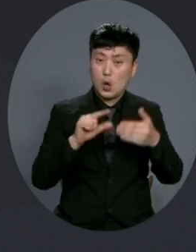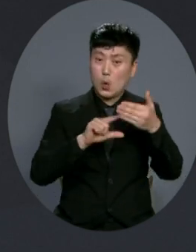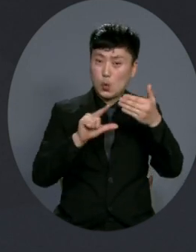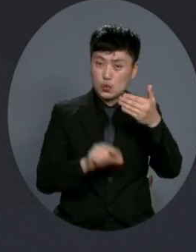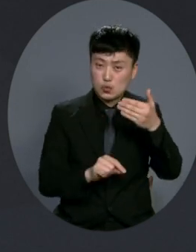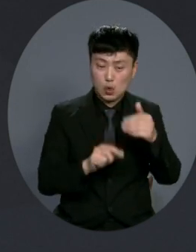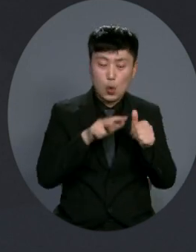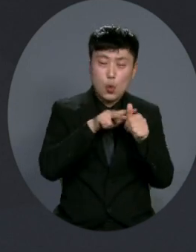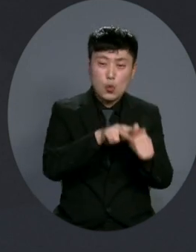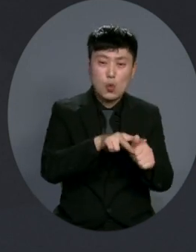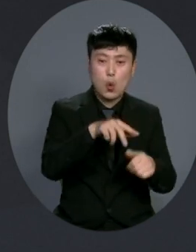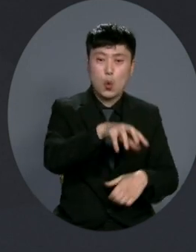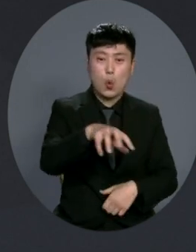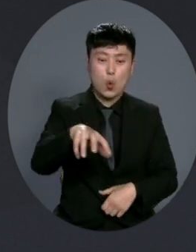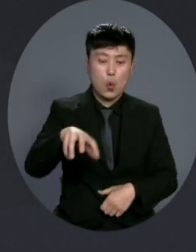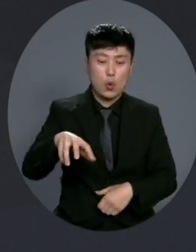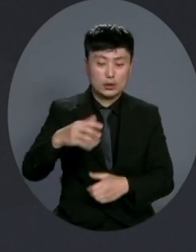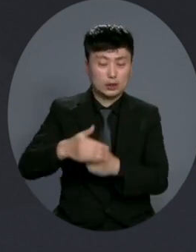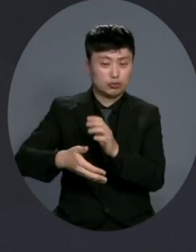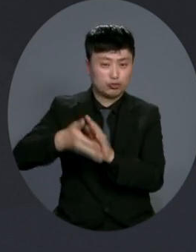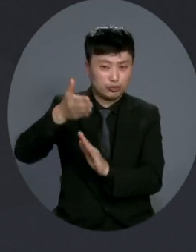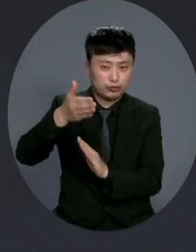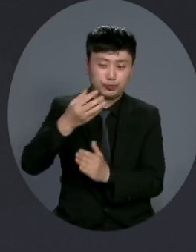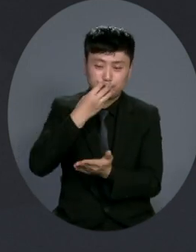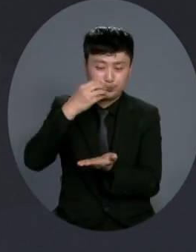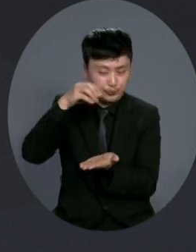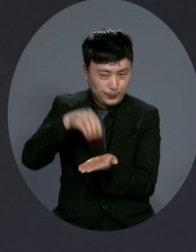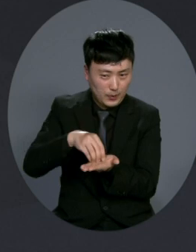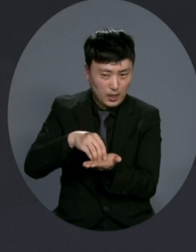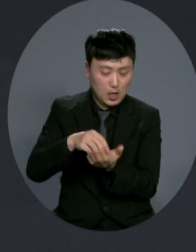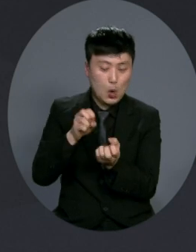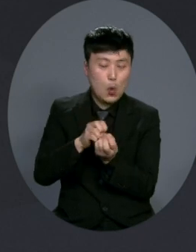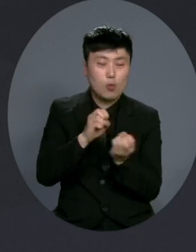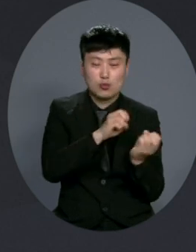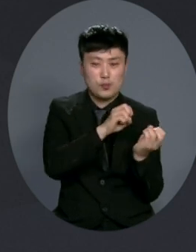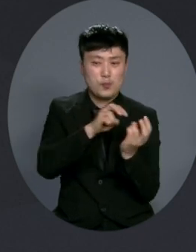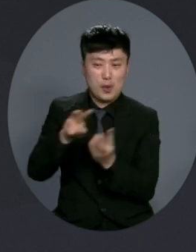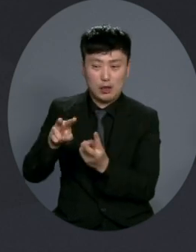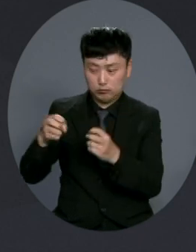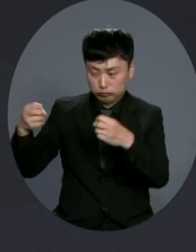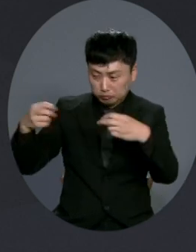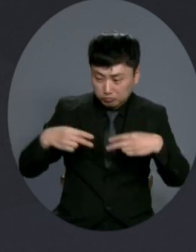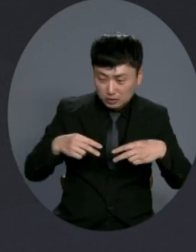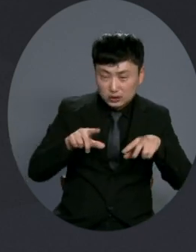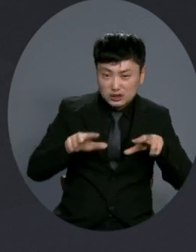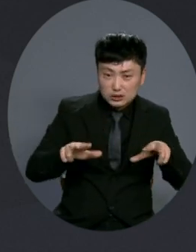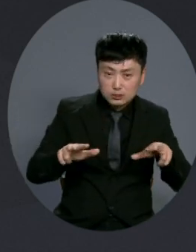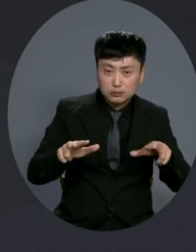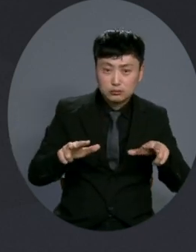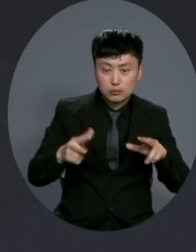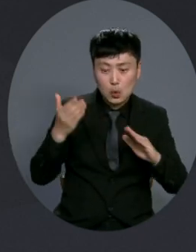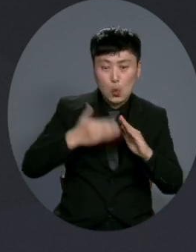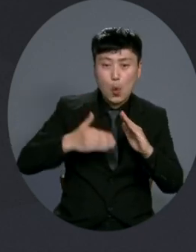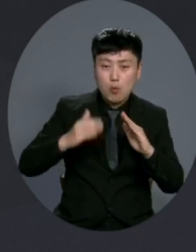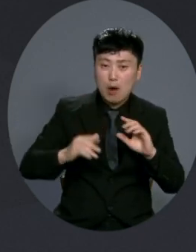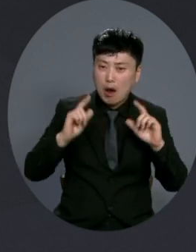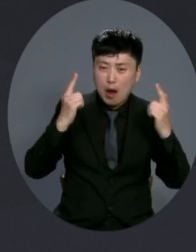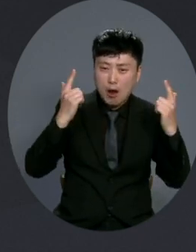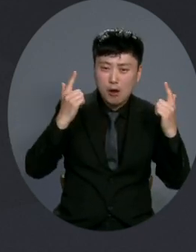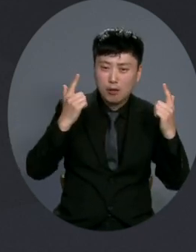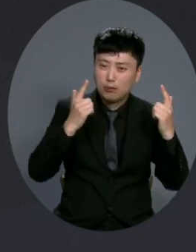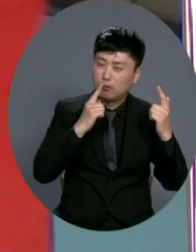적합한 후보지 제안을 요청한다는 대구시장 직인이 찍힌 공문을 보내놓고 공식이 아니라니 황당하다고